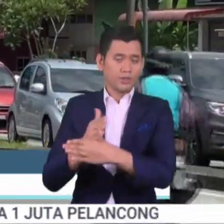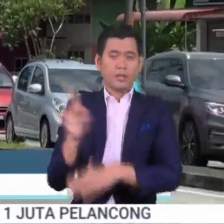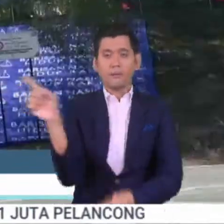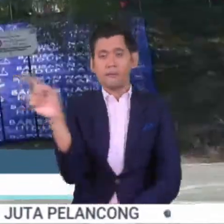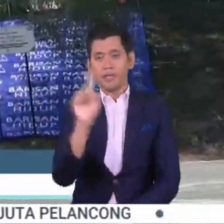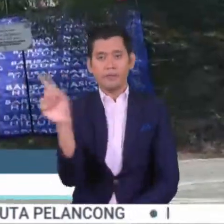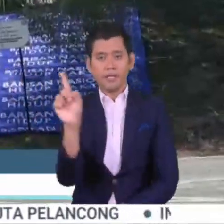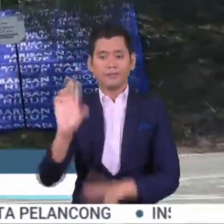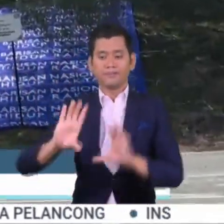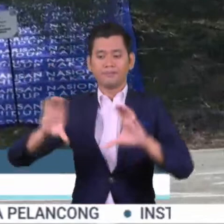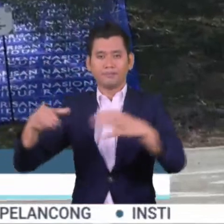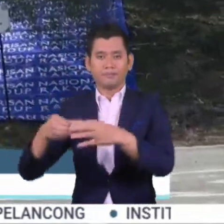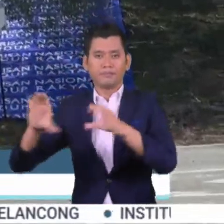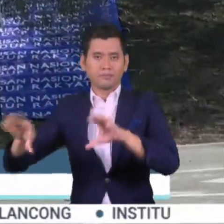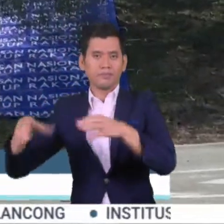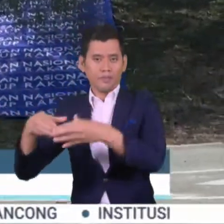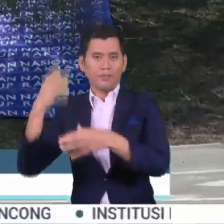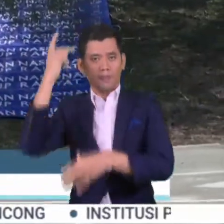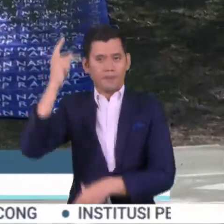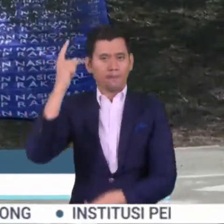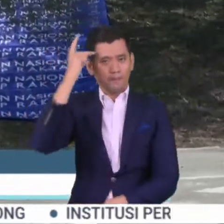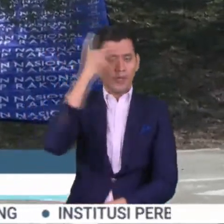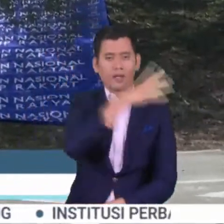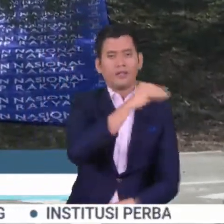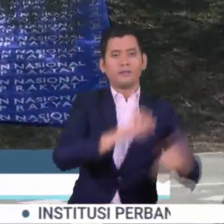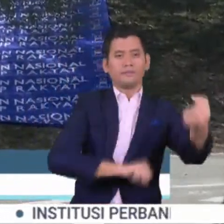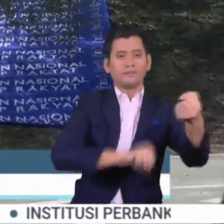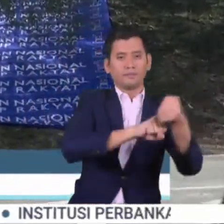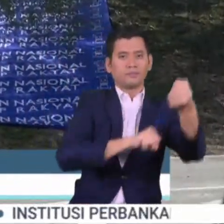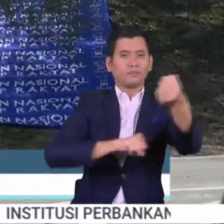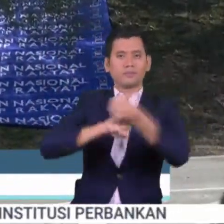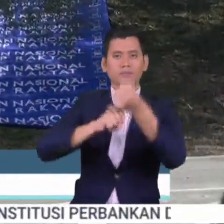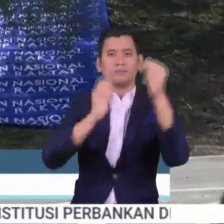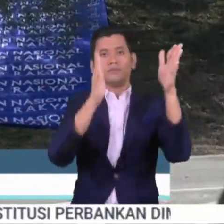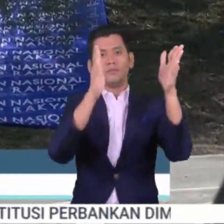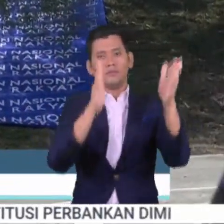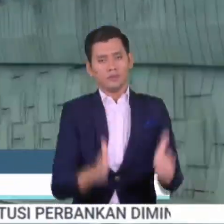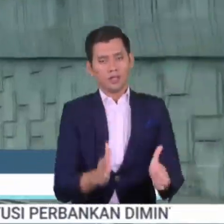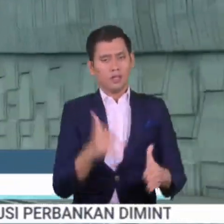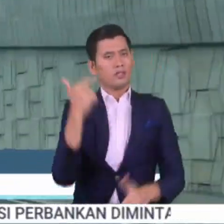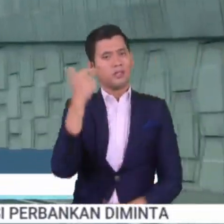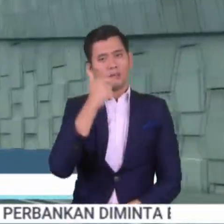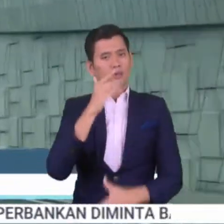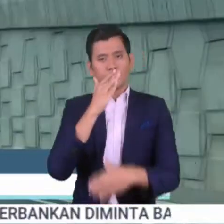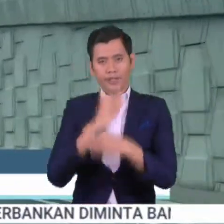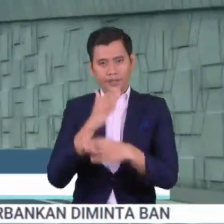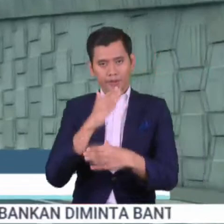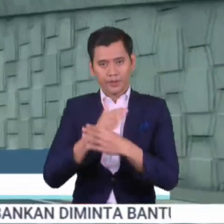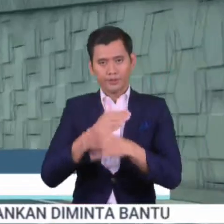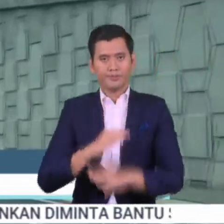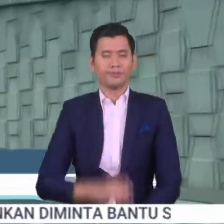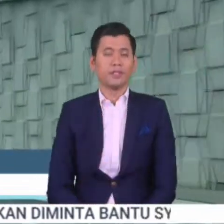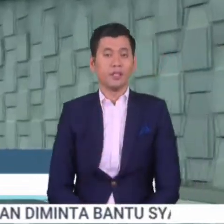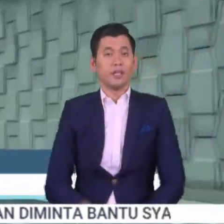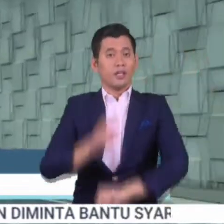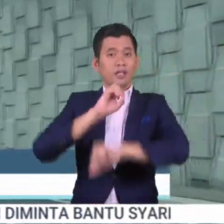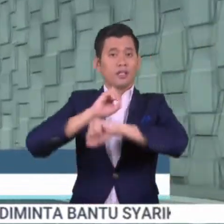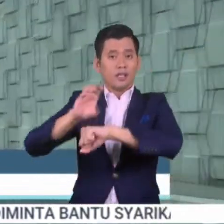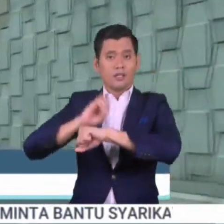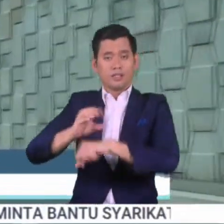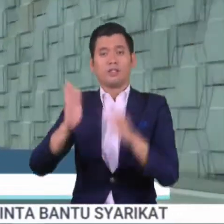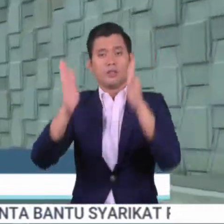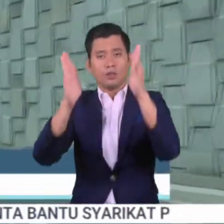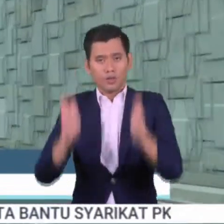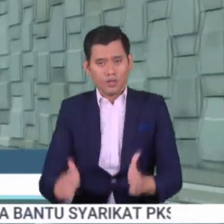parti ataupun penyokong-penyokong daripada parti-parti lain. Datuk, mungkin sedikit nasihat Datuk untuk calon-calon yang